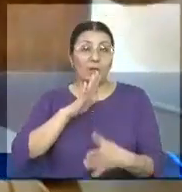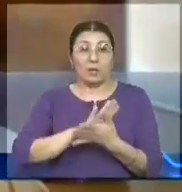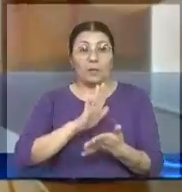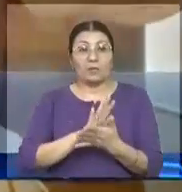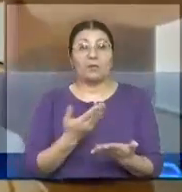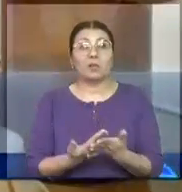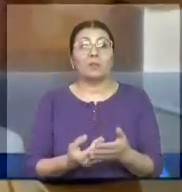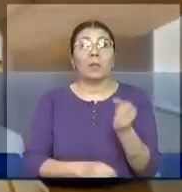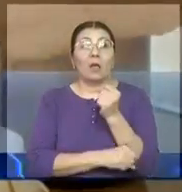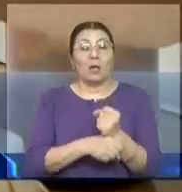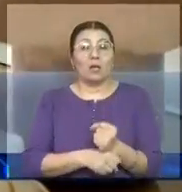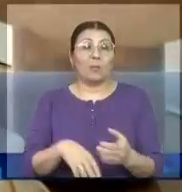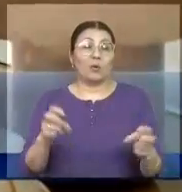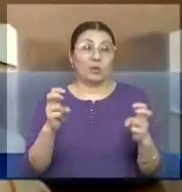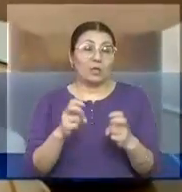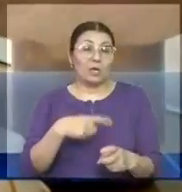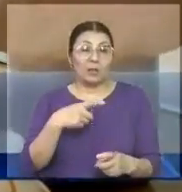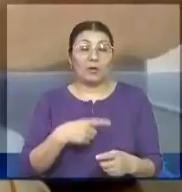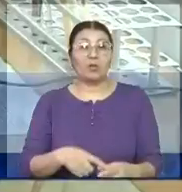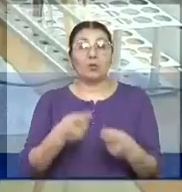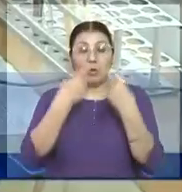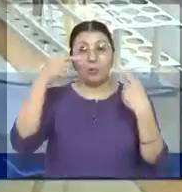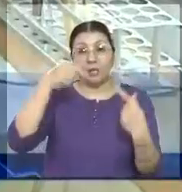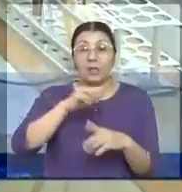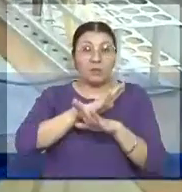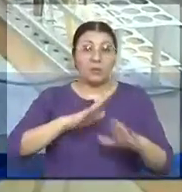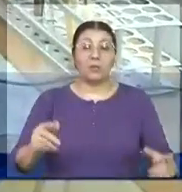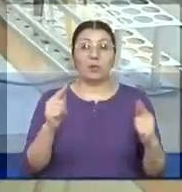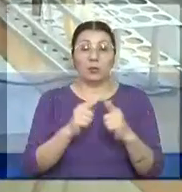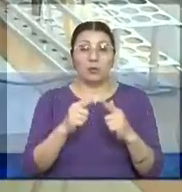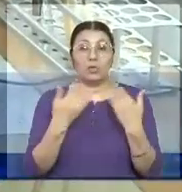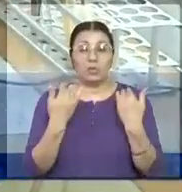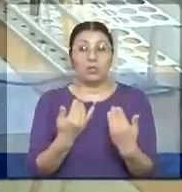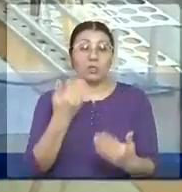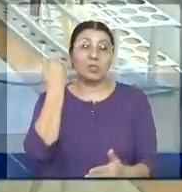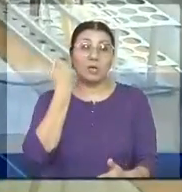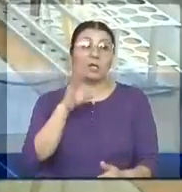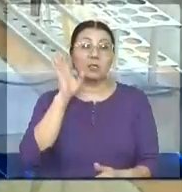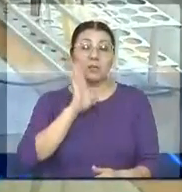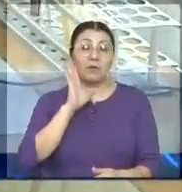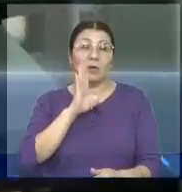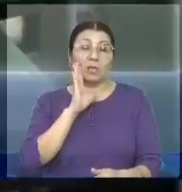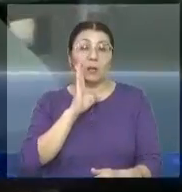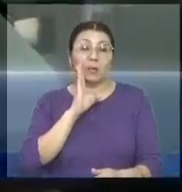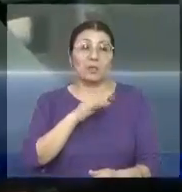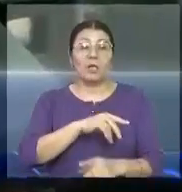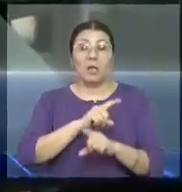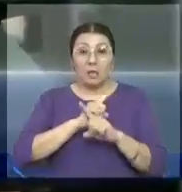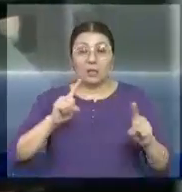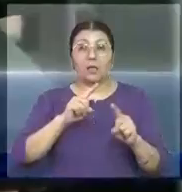Энерджи Групп заверили, что данная информация не соответствует действительности. В настоящее время качество воды находится на особом